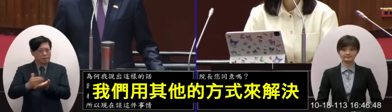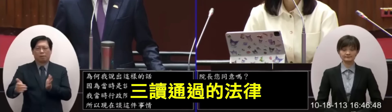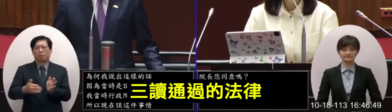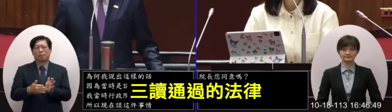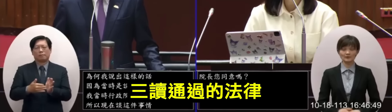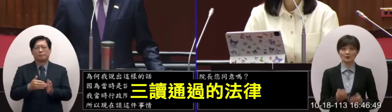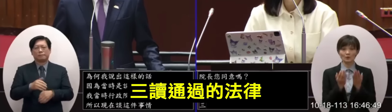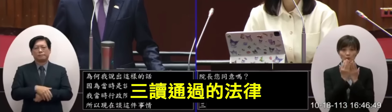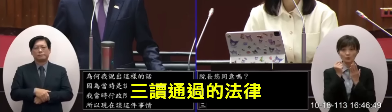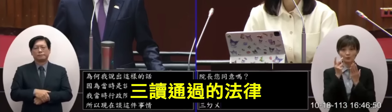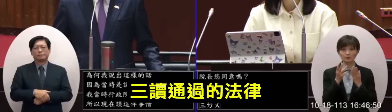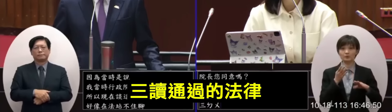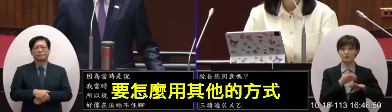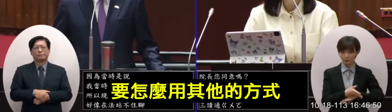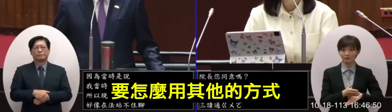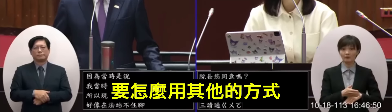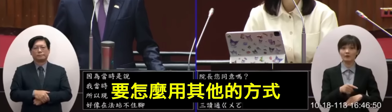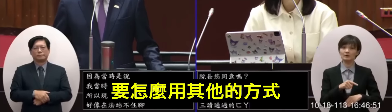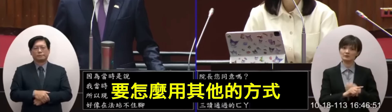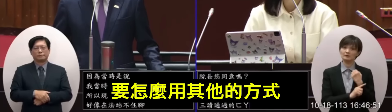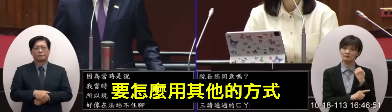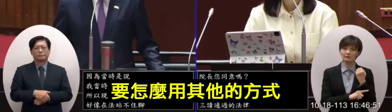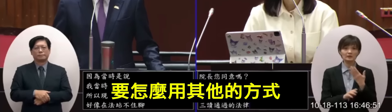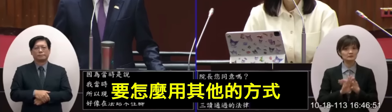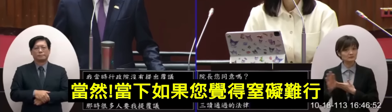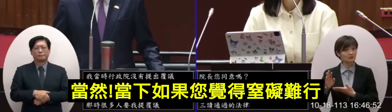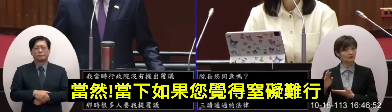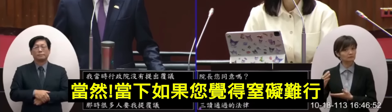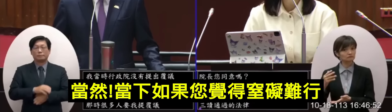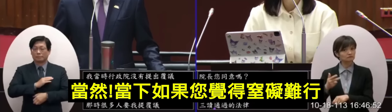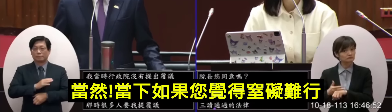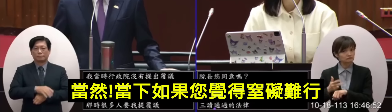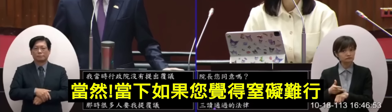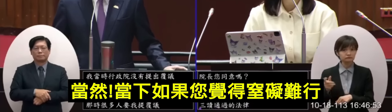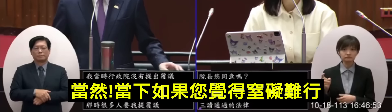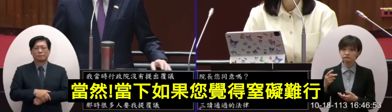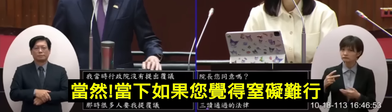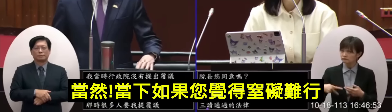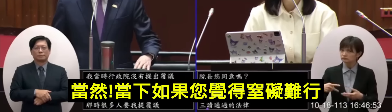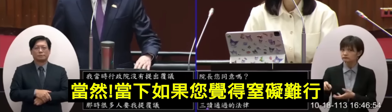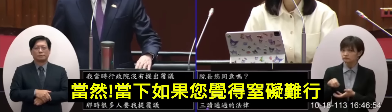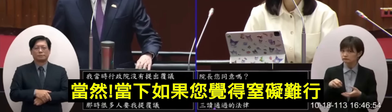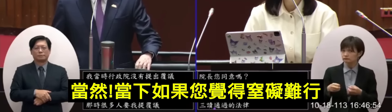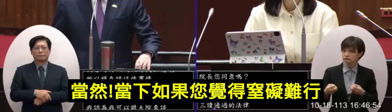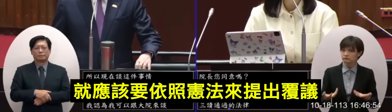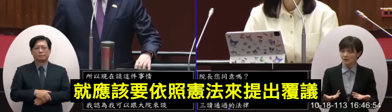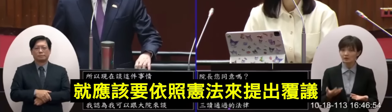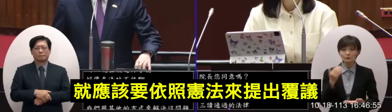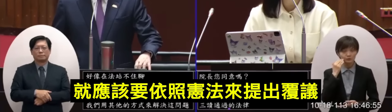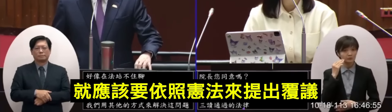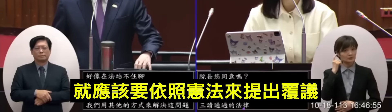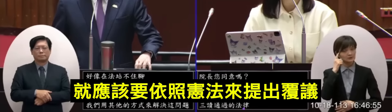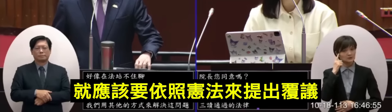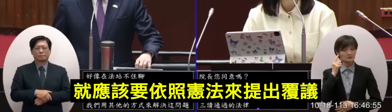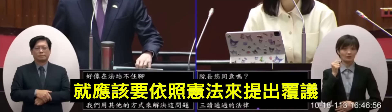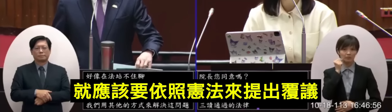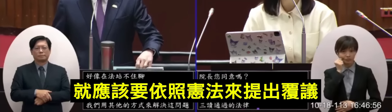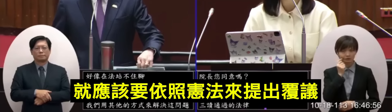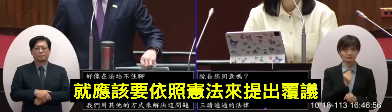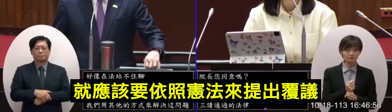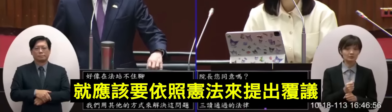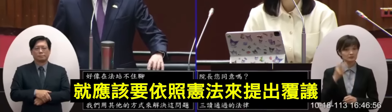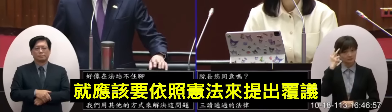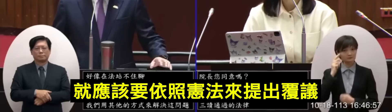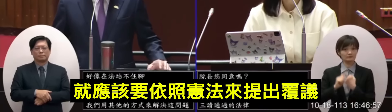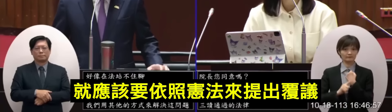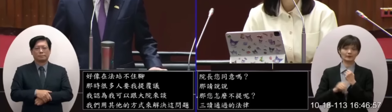决。 三读通过的法律要怎么用其他的方式？ 当然， 当下如果您觉得挚爱难行，就应该要依照宪法